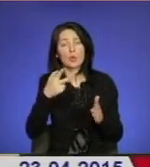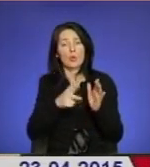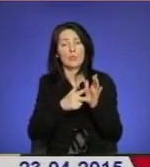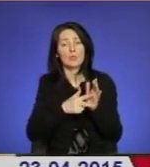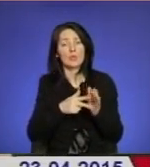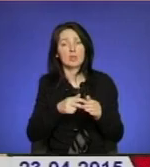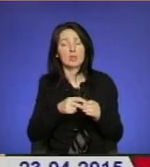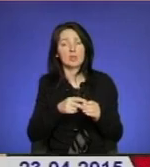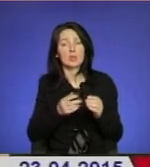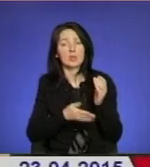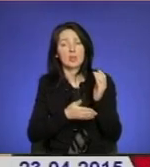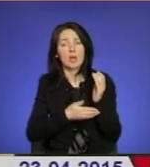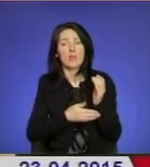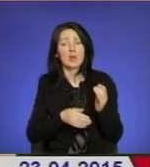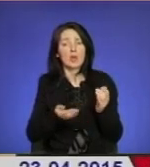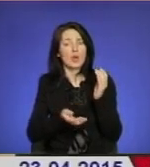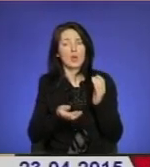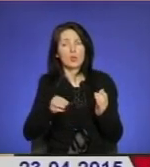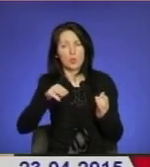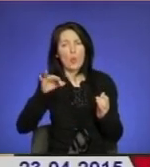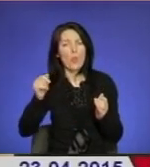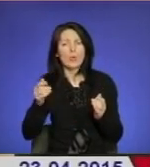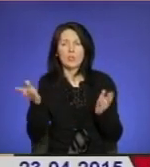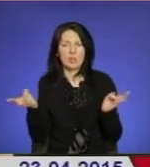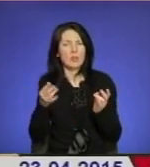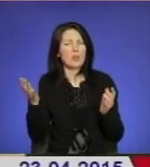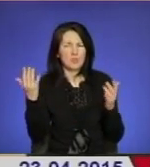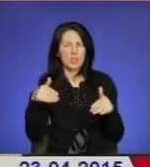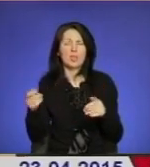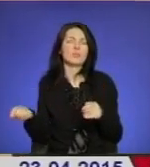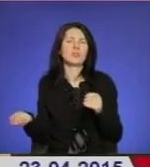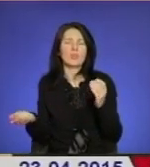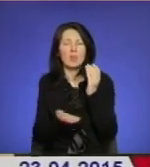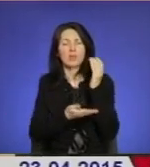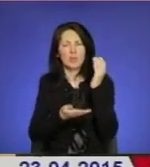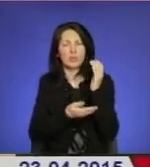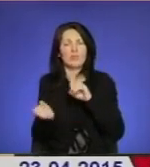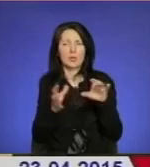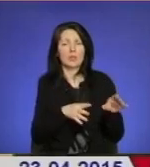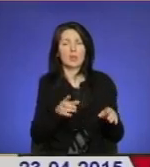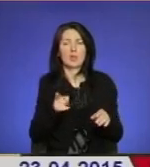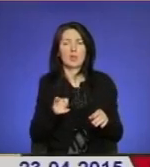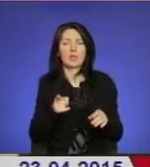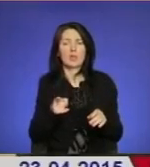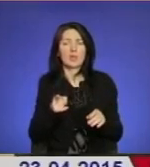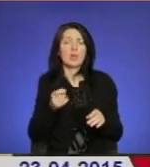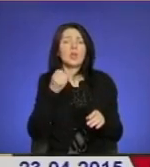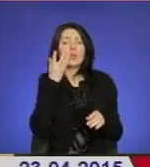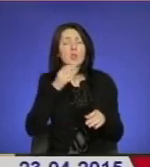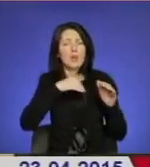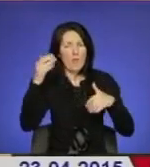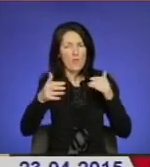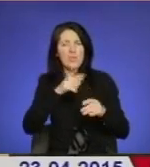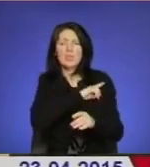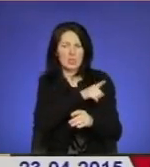повинні взагалі вже видалятися, оскільки вони є вітрувальними, і ми вже бачимо, тільки посилення вітру, в нас дуже багато тополь падає, і є